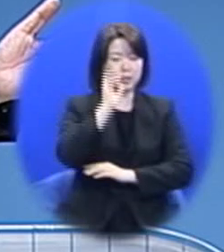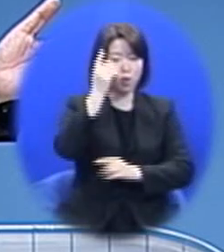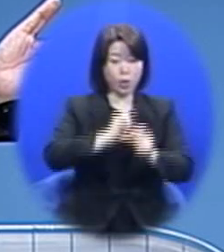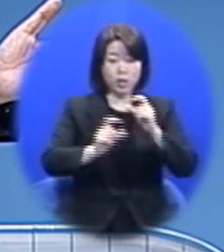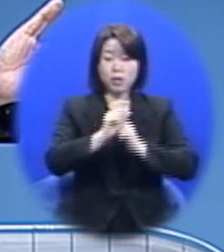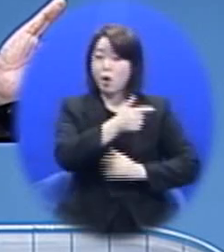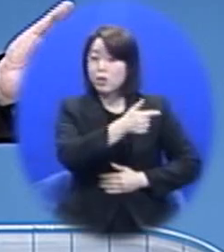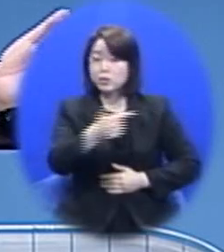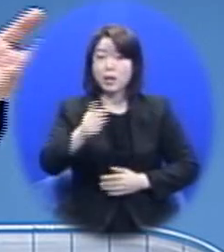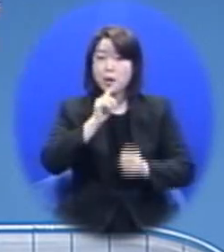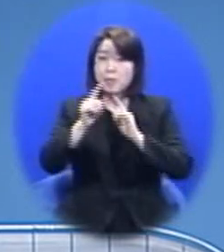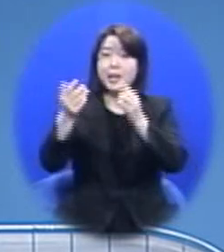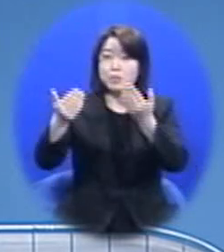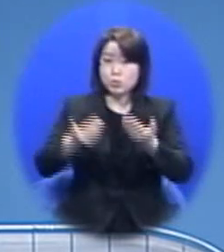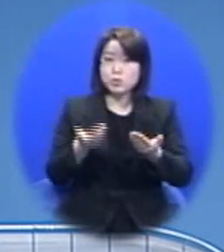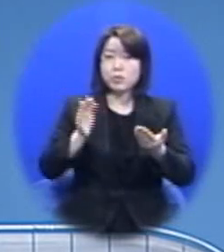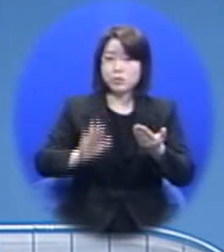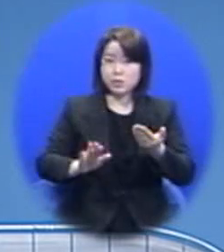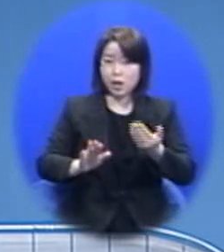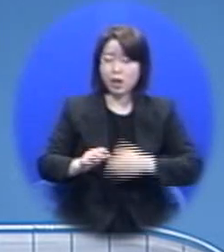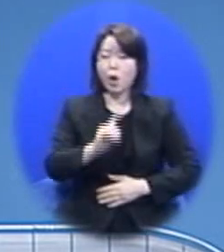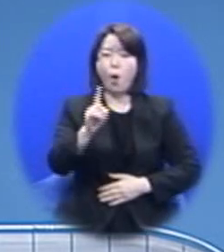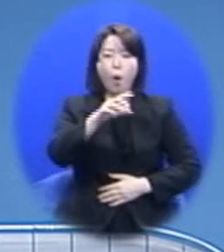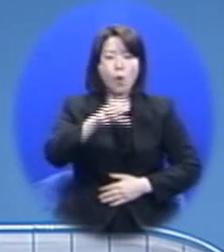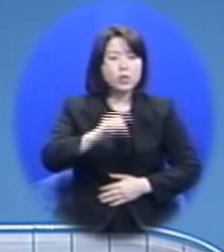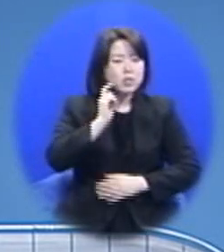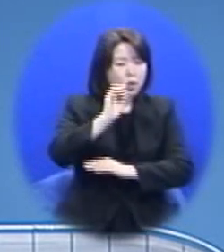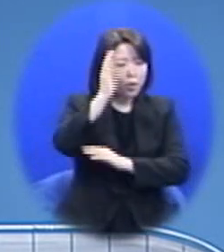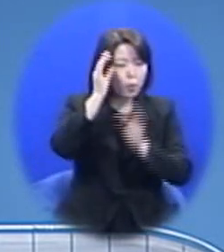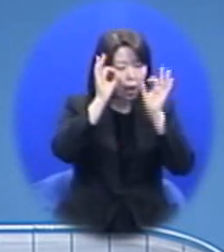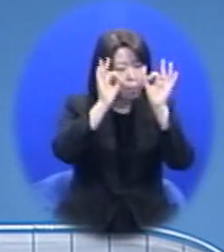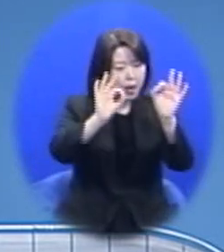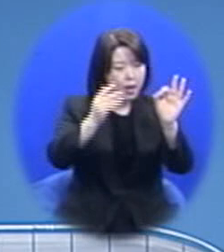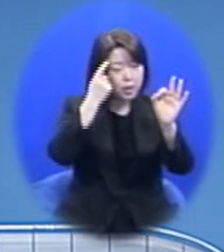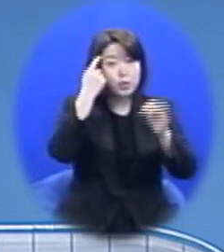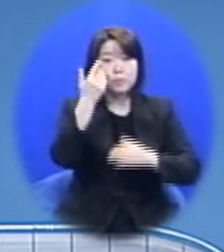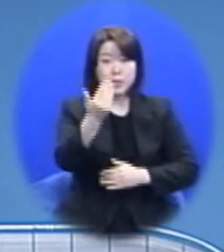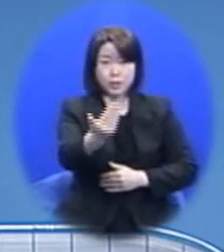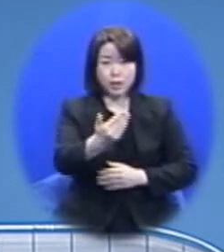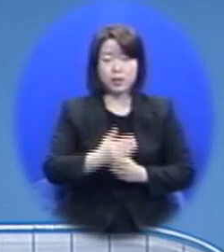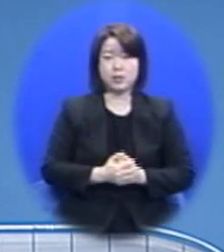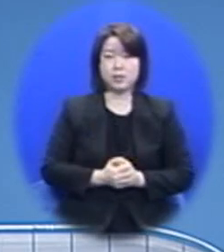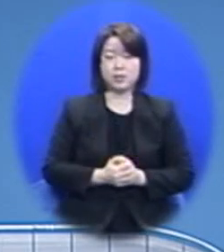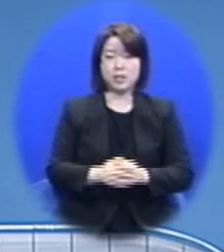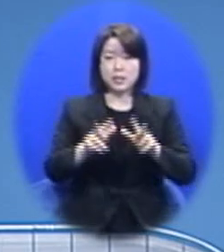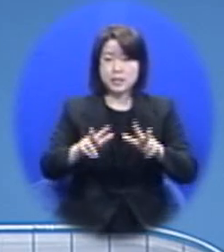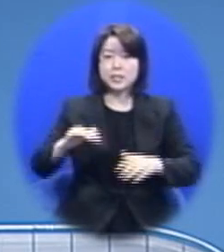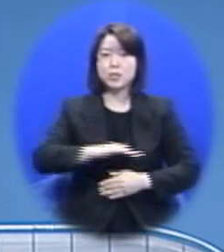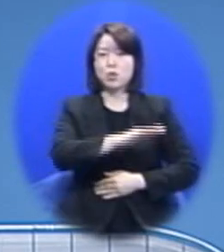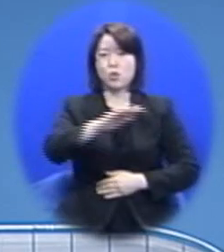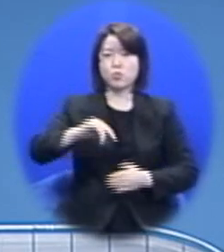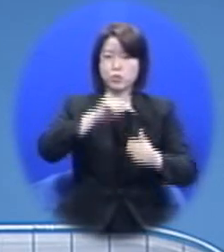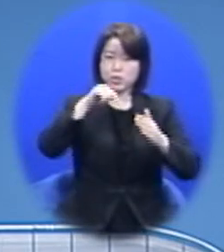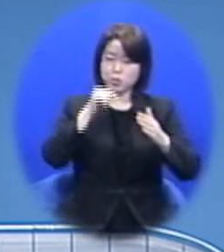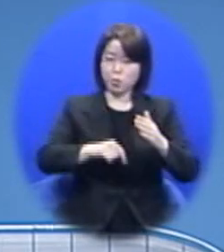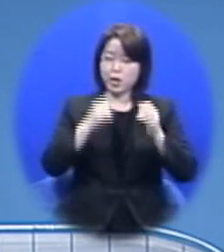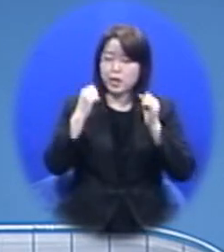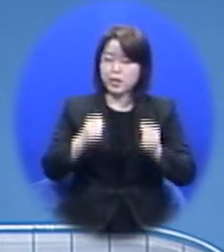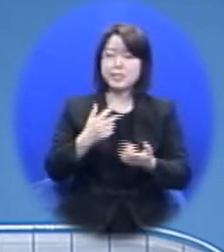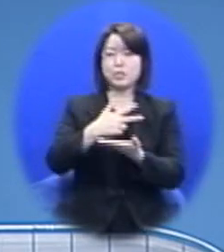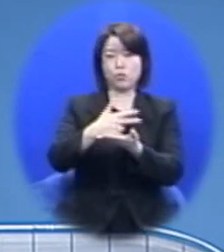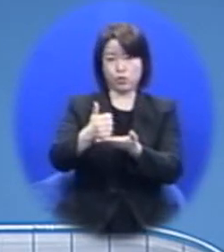그랬는데 도대체 우리가 어디서 영광을 보아야 하는 거죠? 지금 우리 가운데 계시는 주님이십니다.